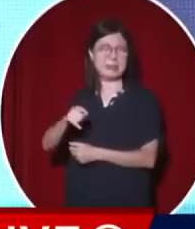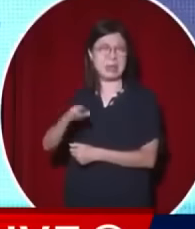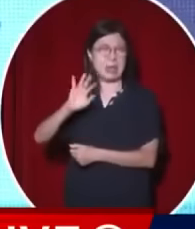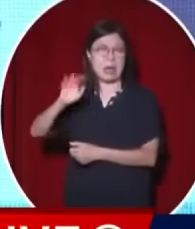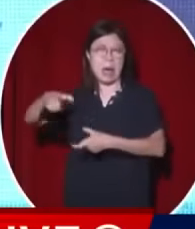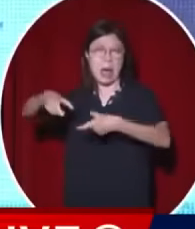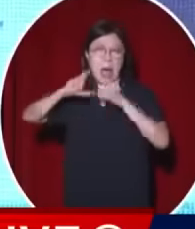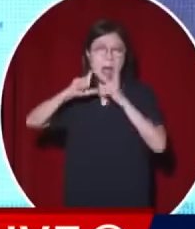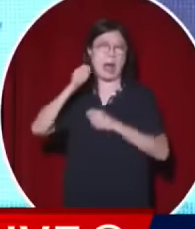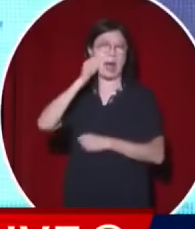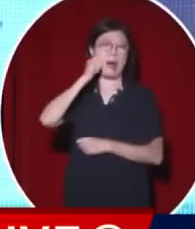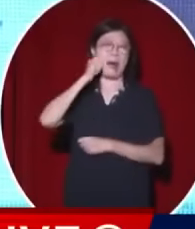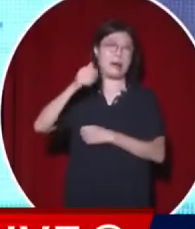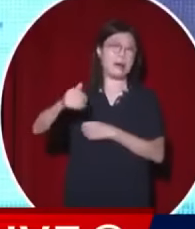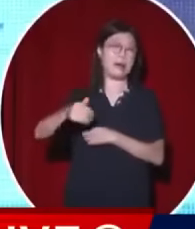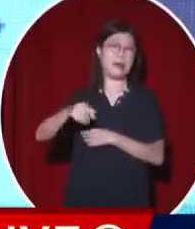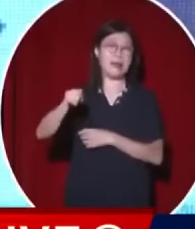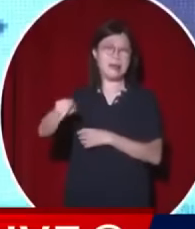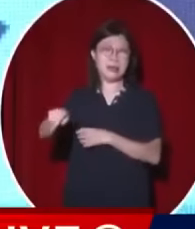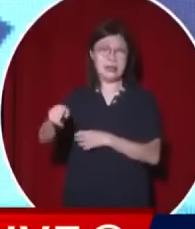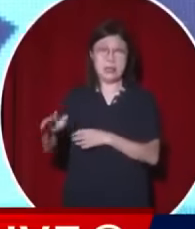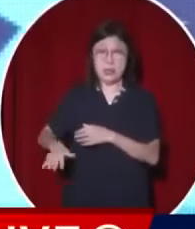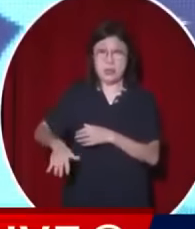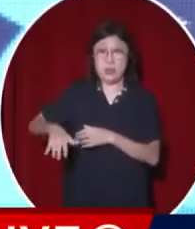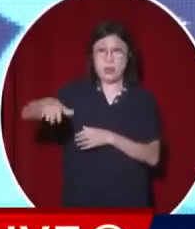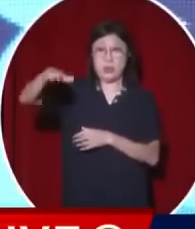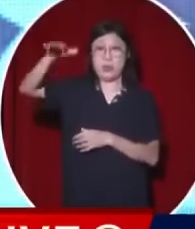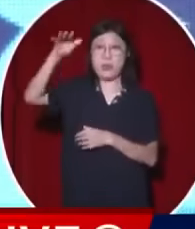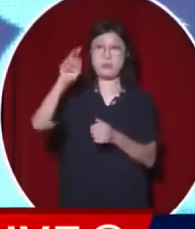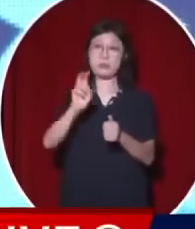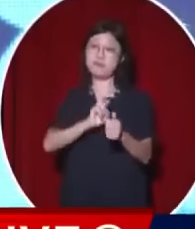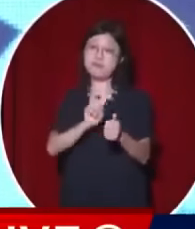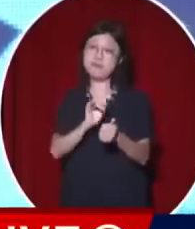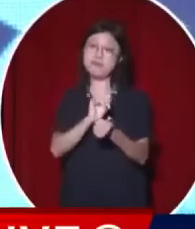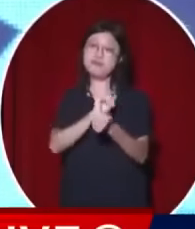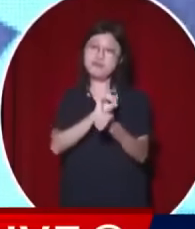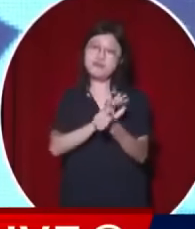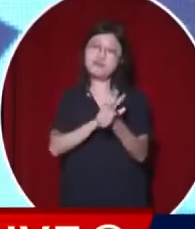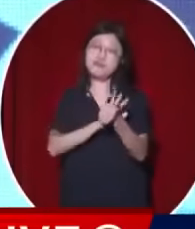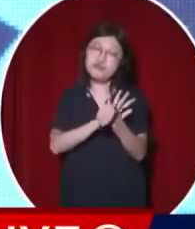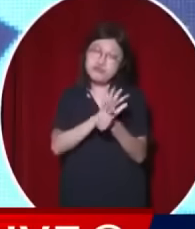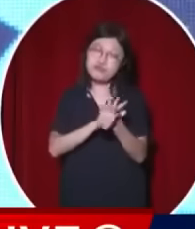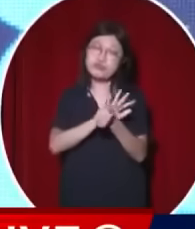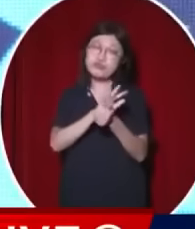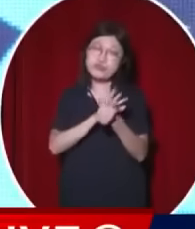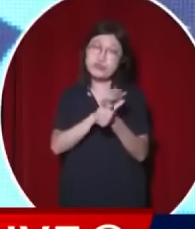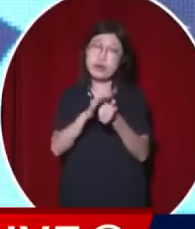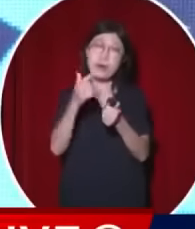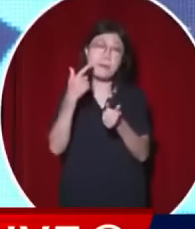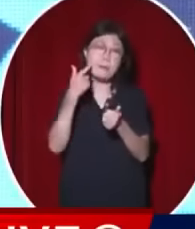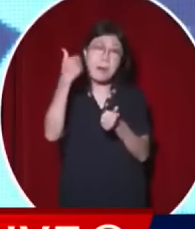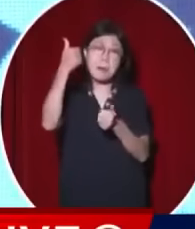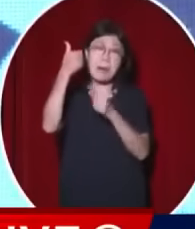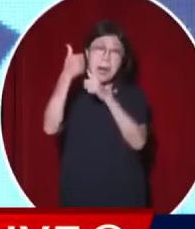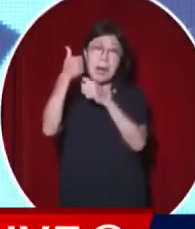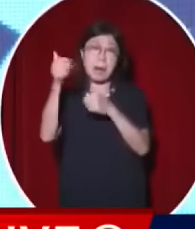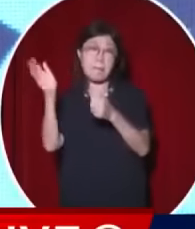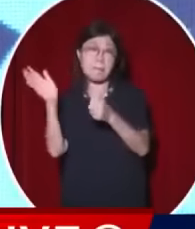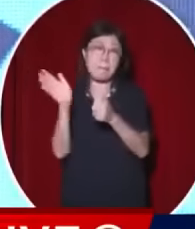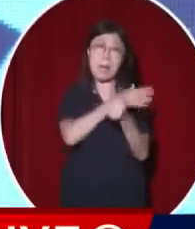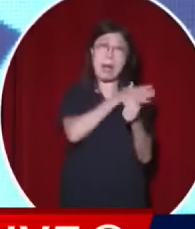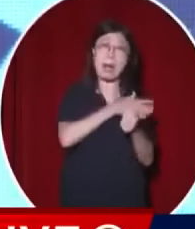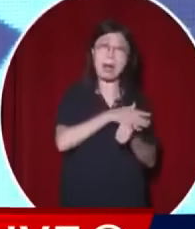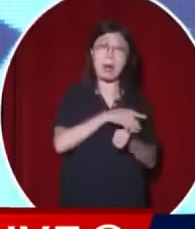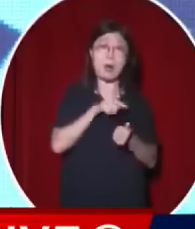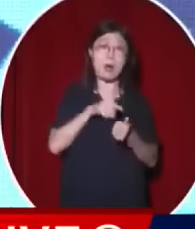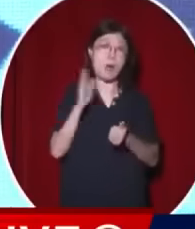因为他无法相信那个从小把他当作掌上明珠，一向最宠他最爱他的父亲竟然会动手打他。